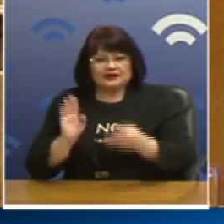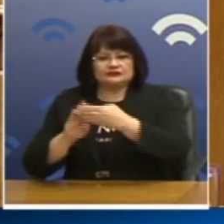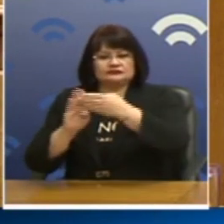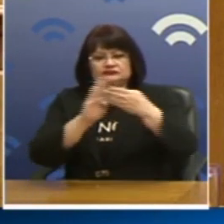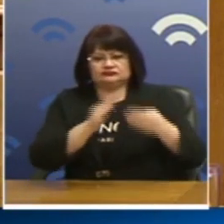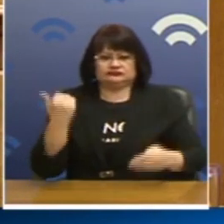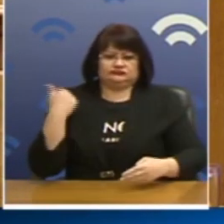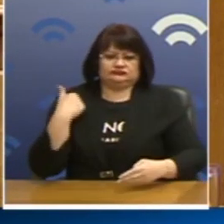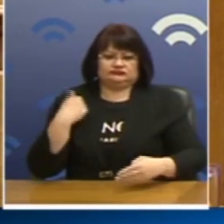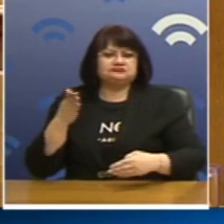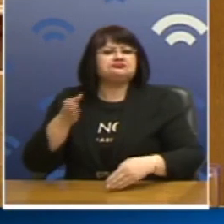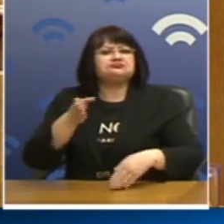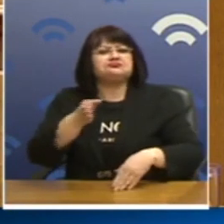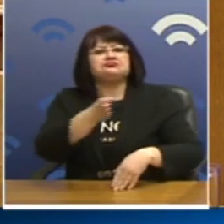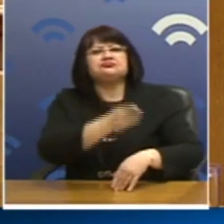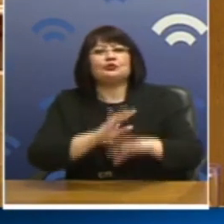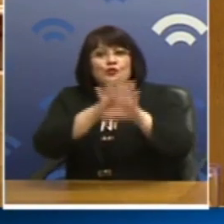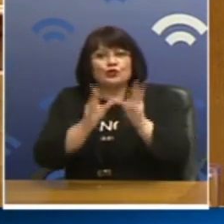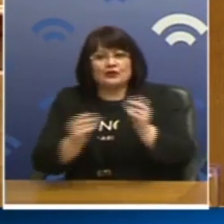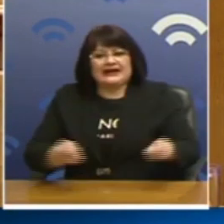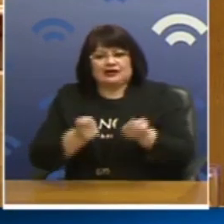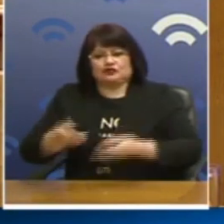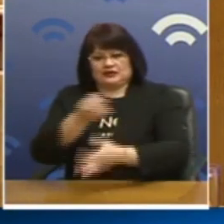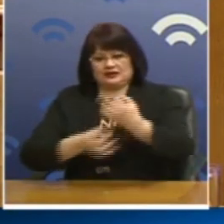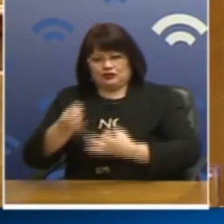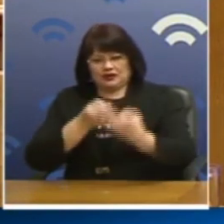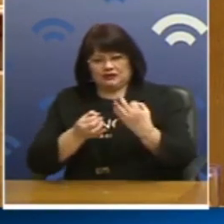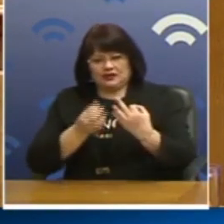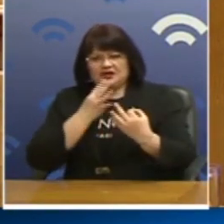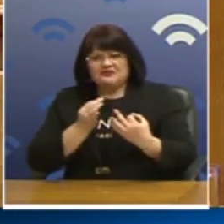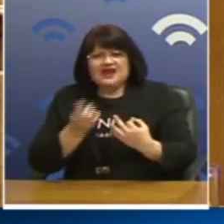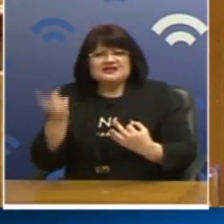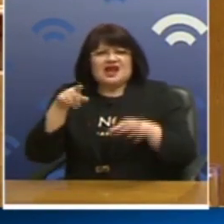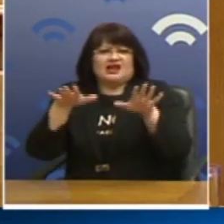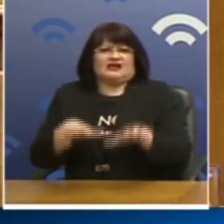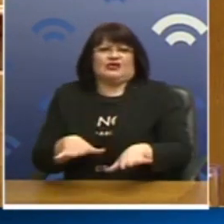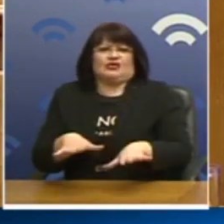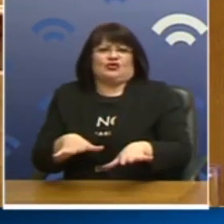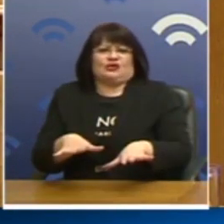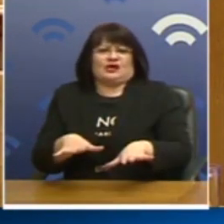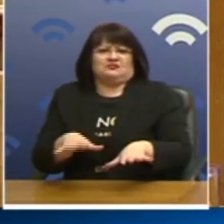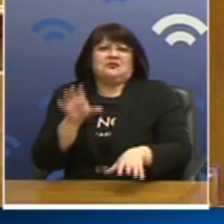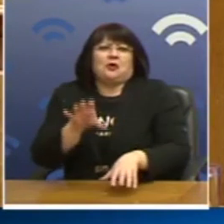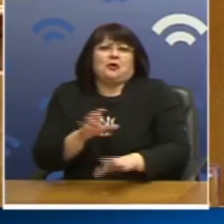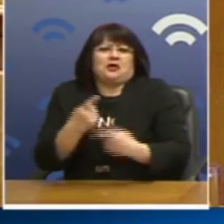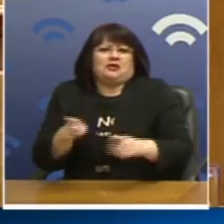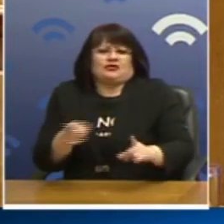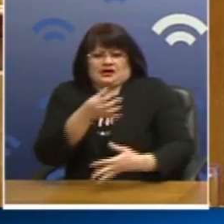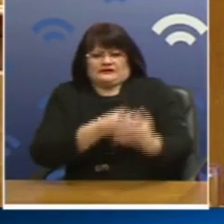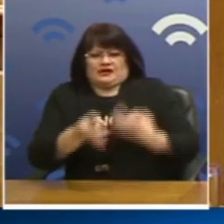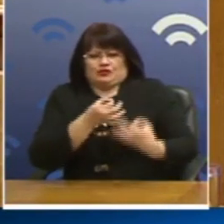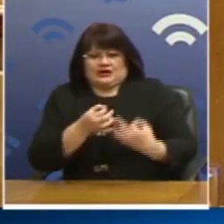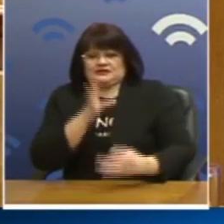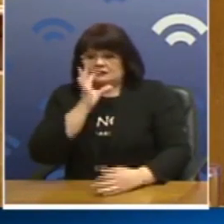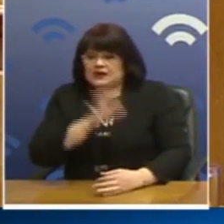αυτοί, με βάση τα λεγόμενά σας, ζουν σε άλλη χώρα. Αλλά η πραγματικότητα δυστυχώς